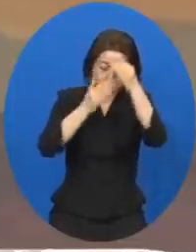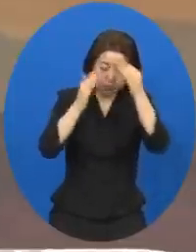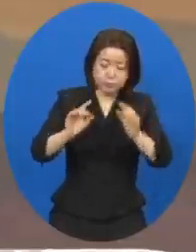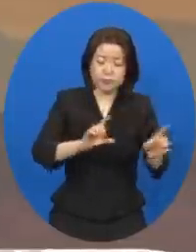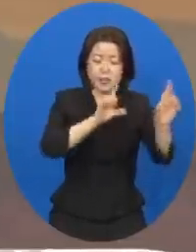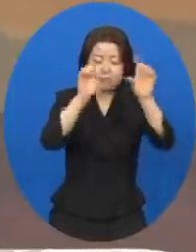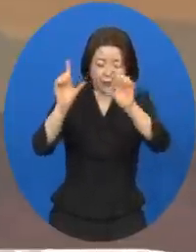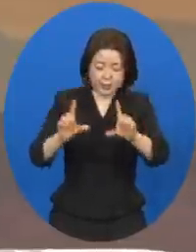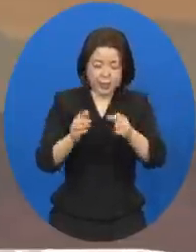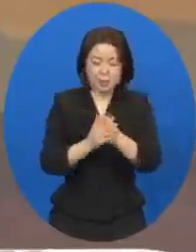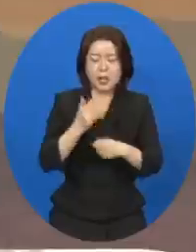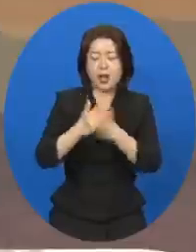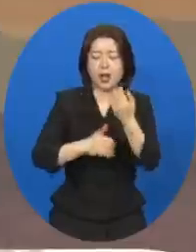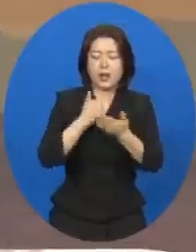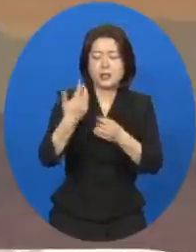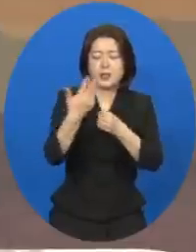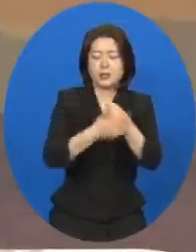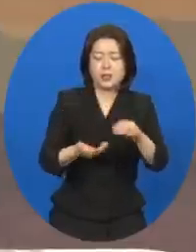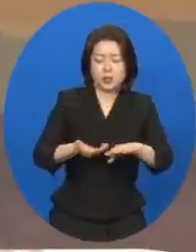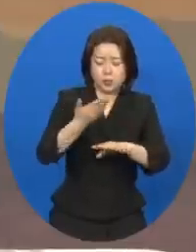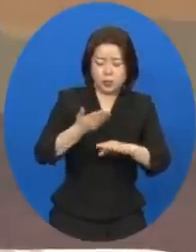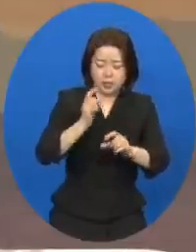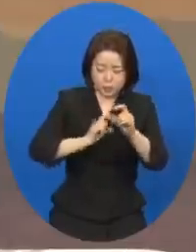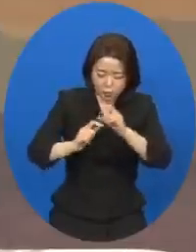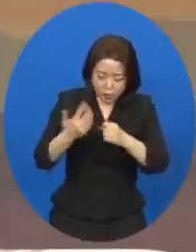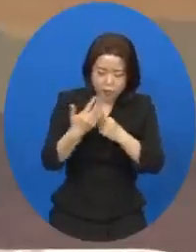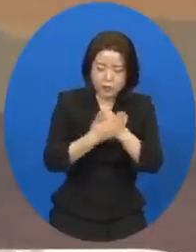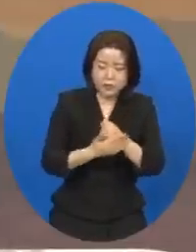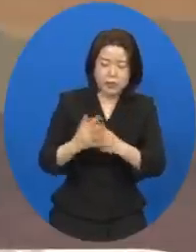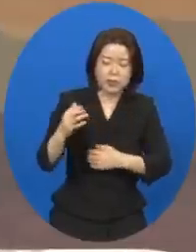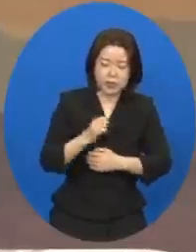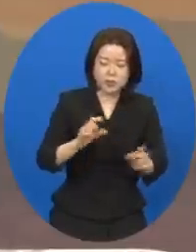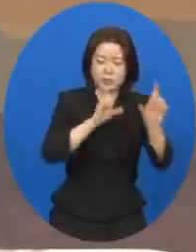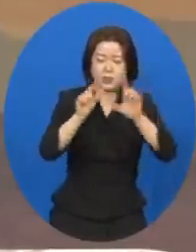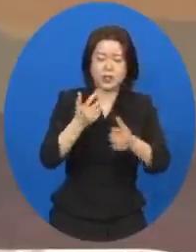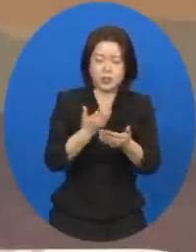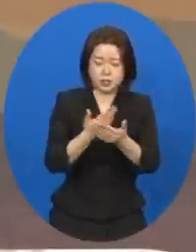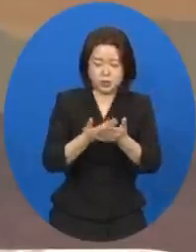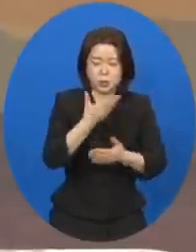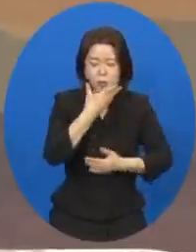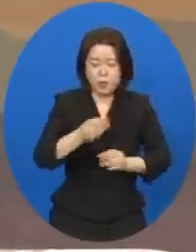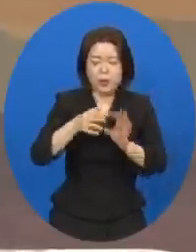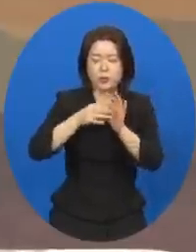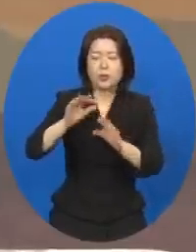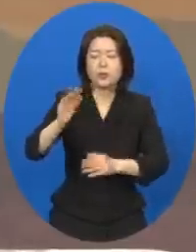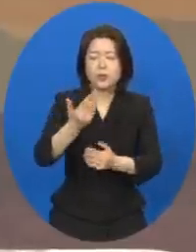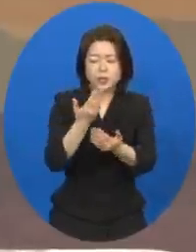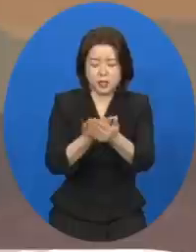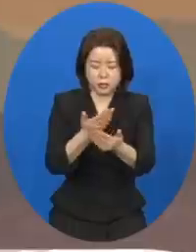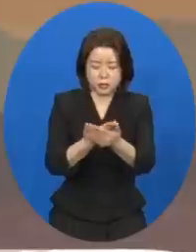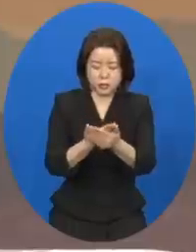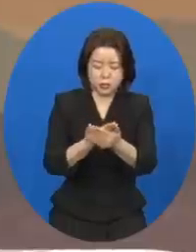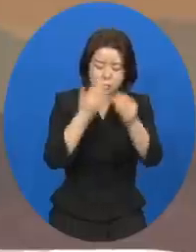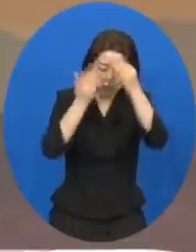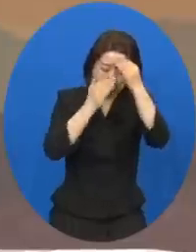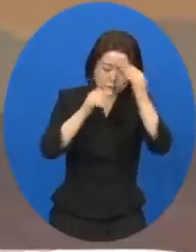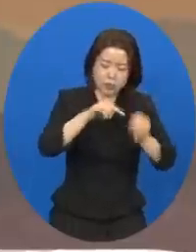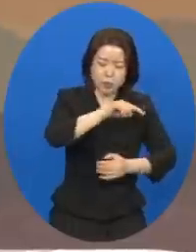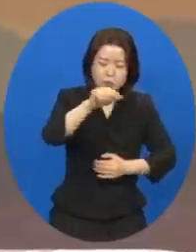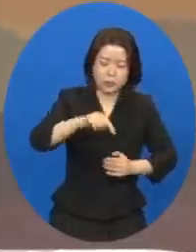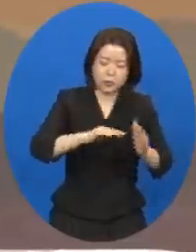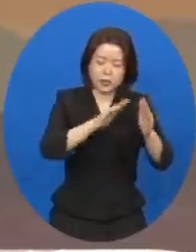삶이 하나님의 은혜 위에 은혜로 살게 하시고 복의 통로가 되게 하소서. 성도의 가정을